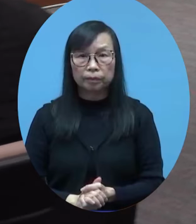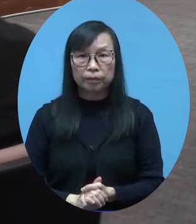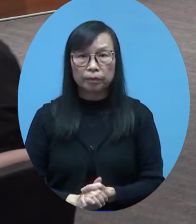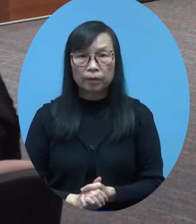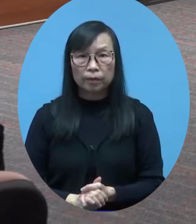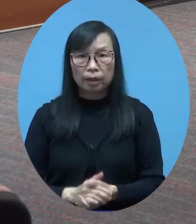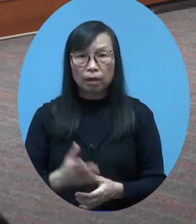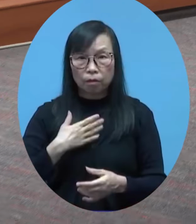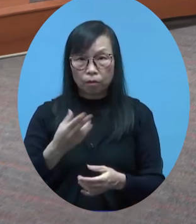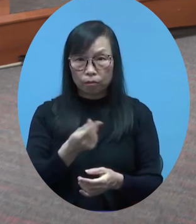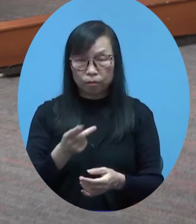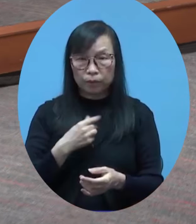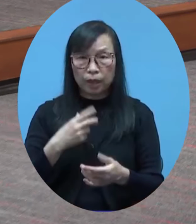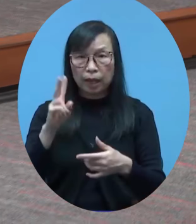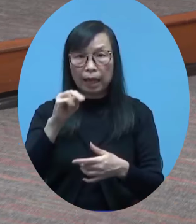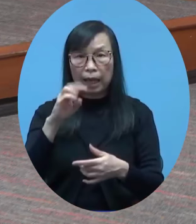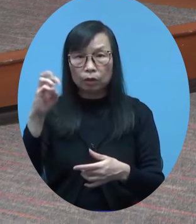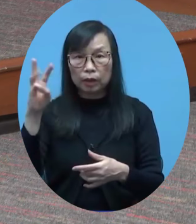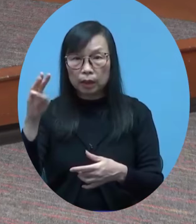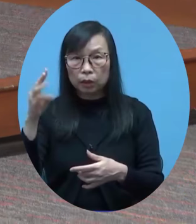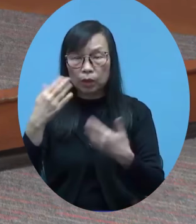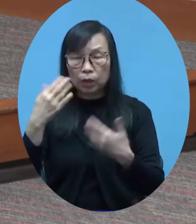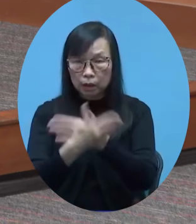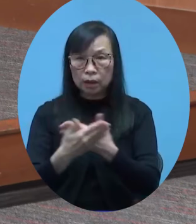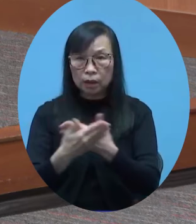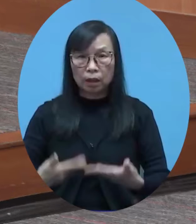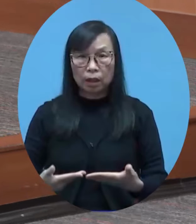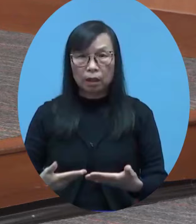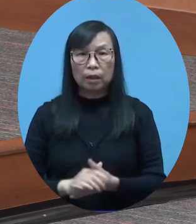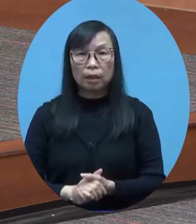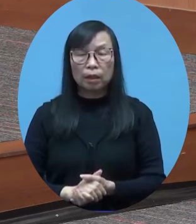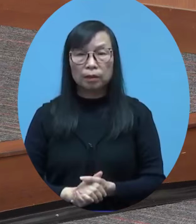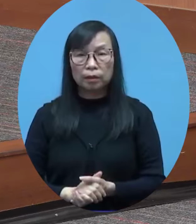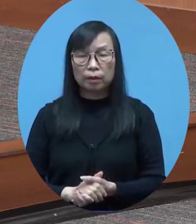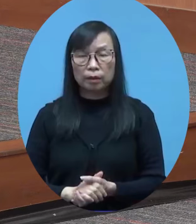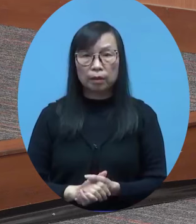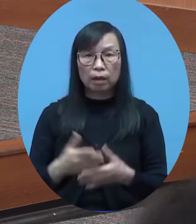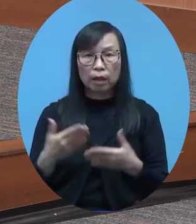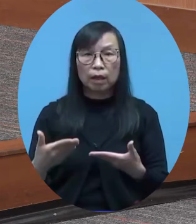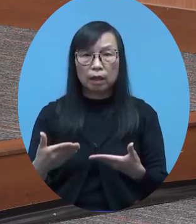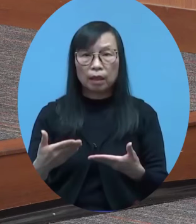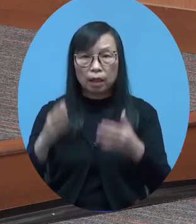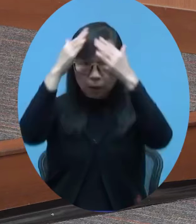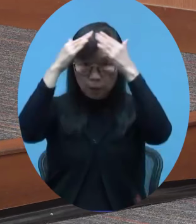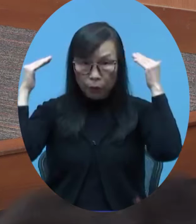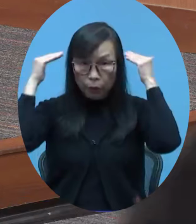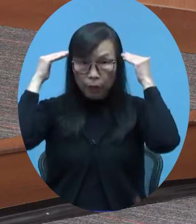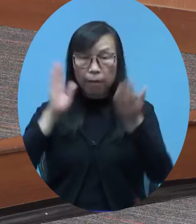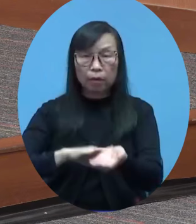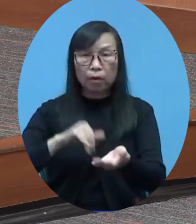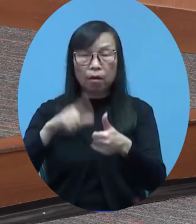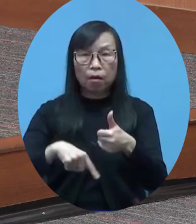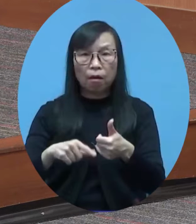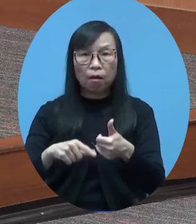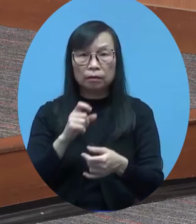各位醫生，有 NaTV 嘅。首先咧，想問一問今日喺。今日嗰個越南嗰個個案咧，其實有冇